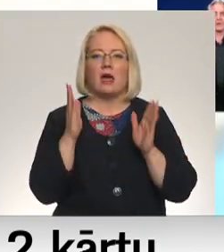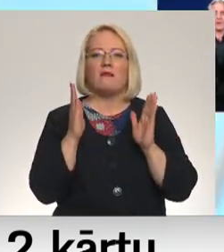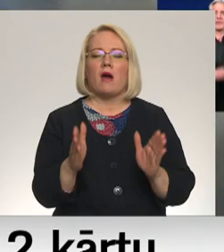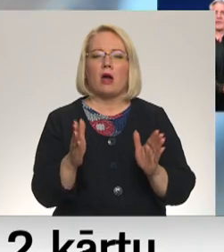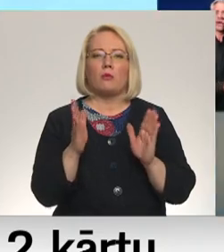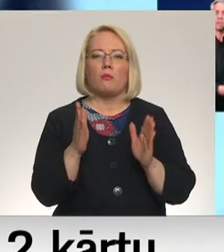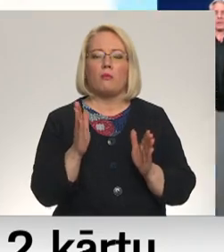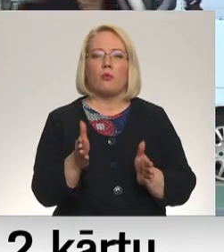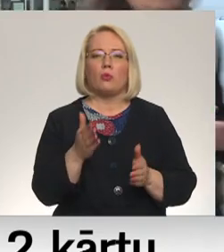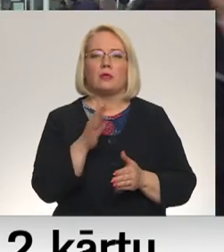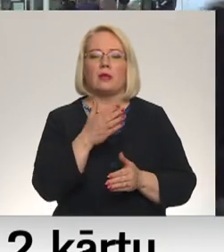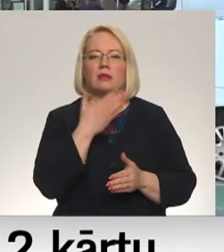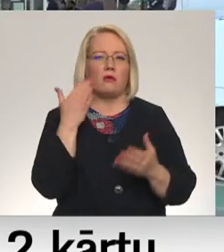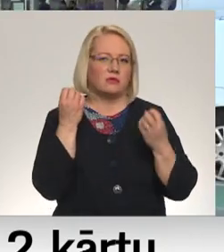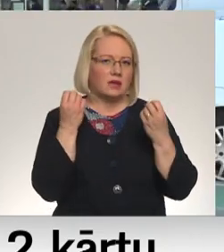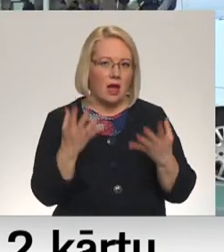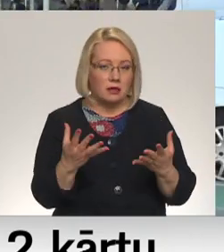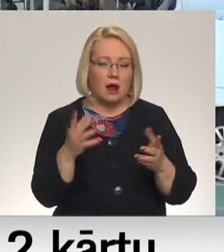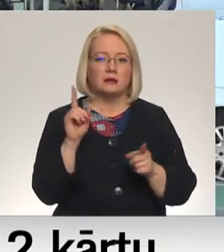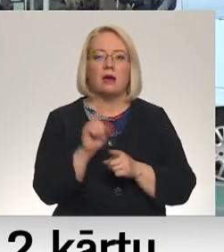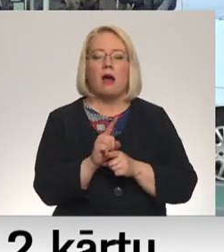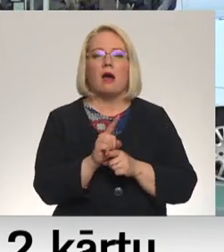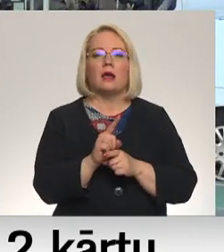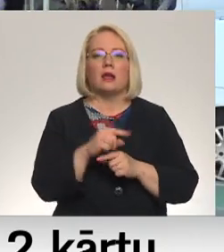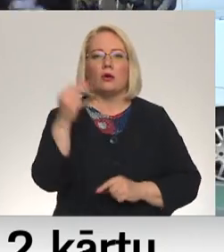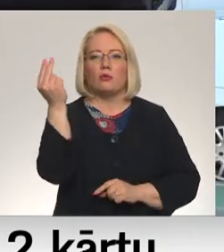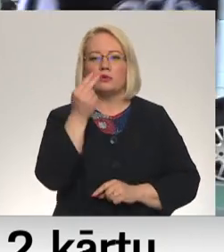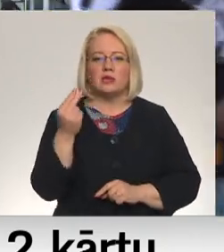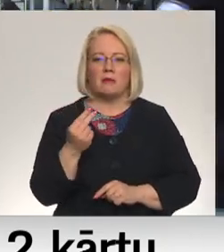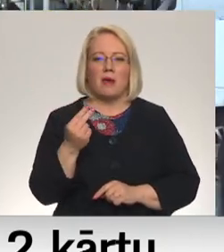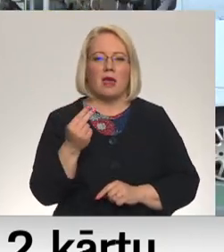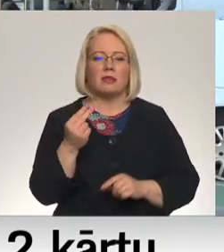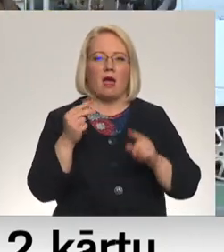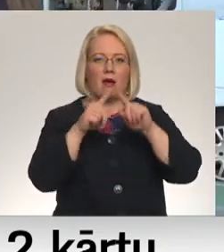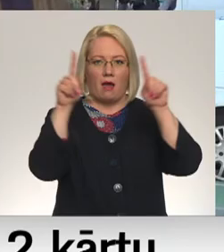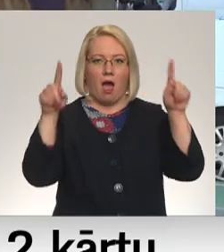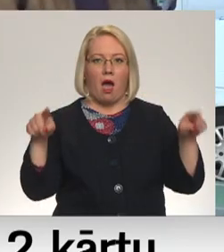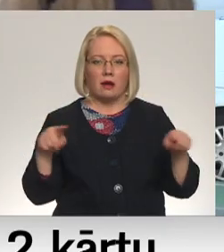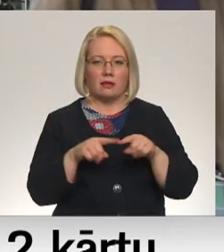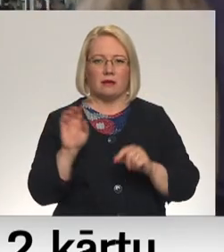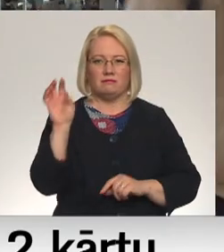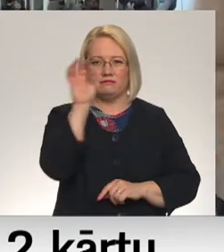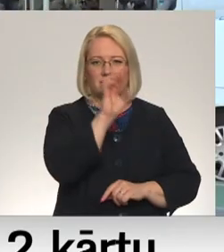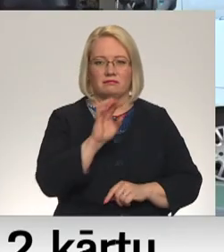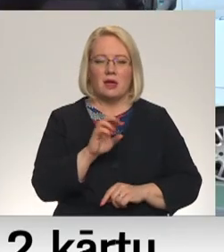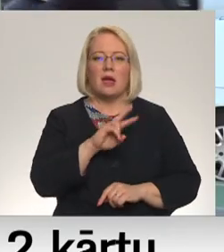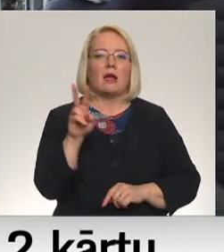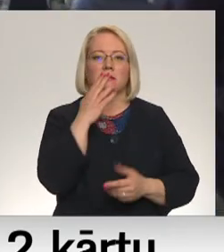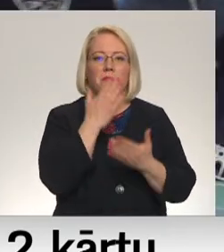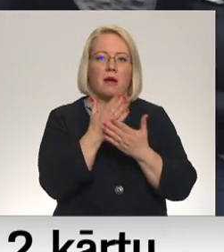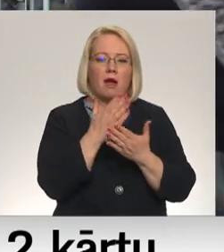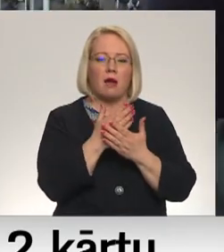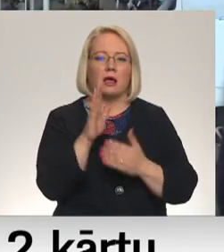daudz neskaidrāks. Un arī Le Monde ir uzzīmējis kārti, kas parāda, ka